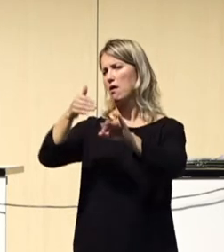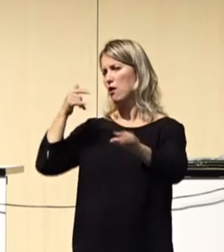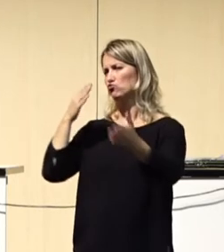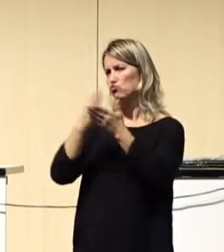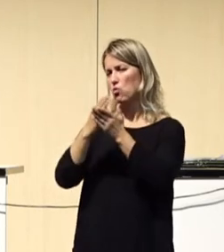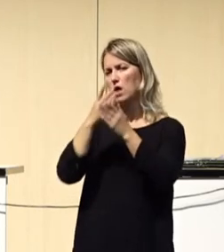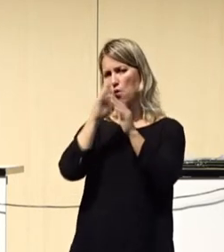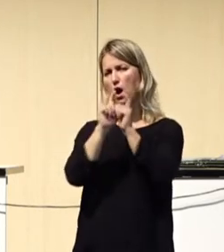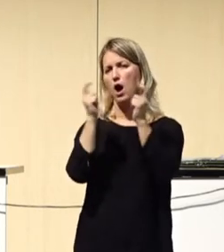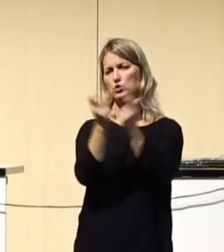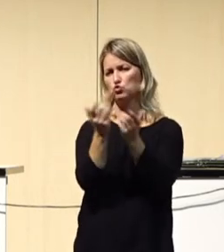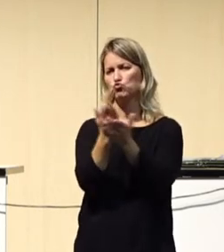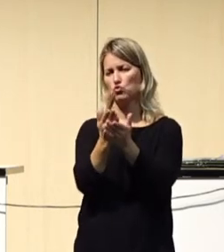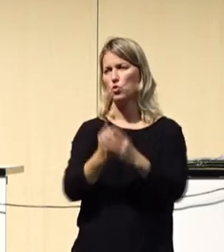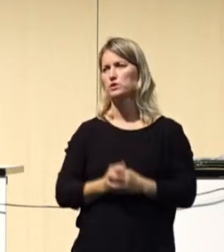Ausschuss.